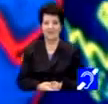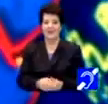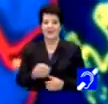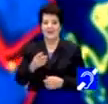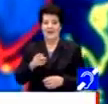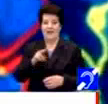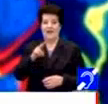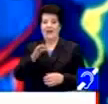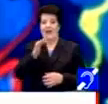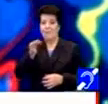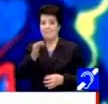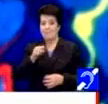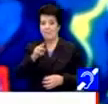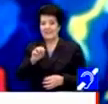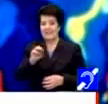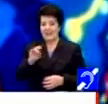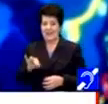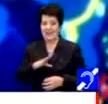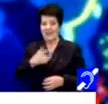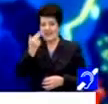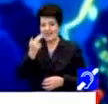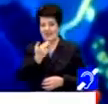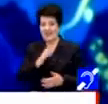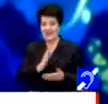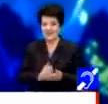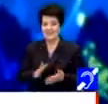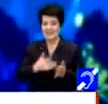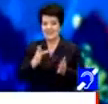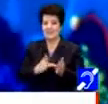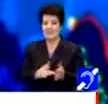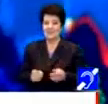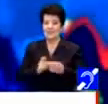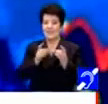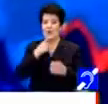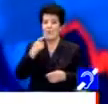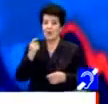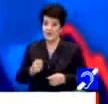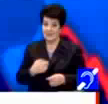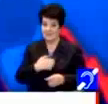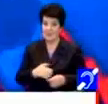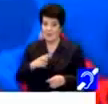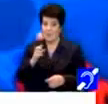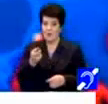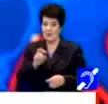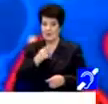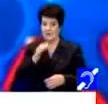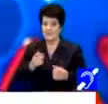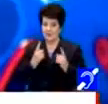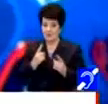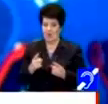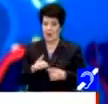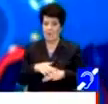Pastele sunt mărul discordiei în Italia. Celebrele tortelini au ajuns în centrul unui scandal politic. Primăria din Bologna a decis că la marea